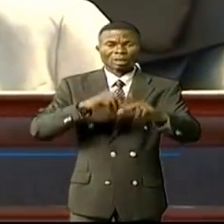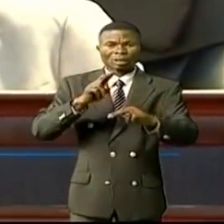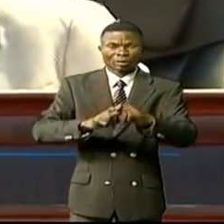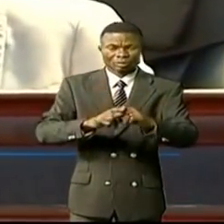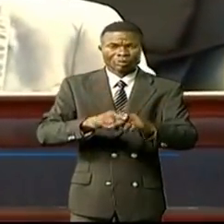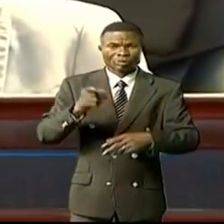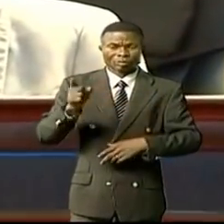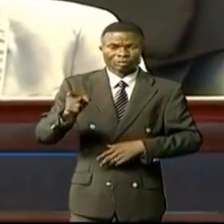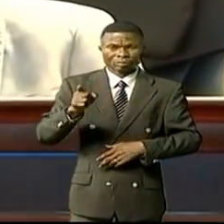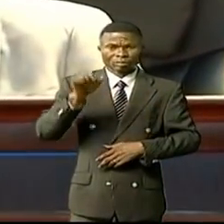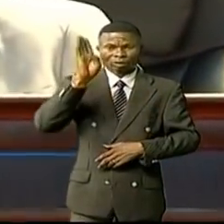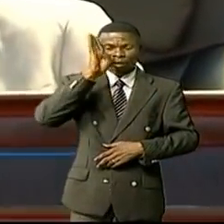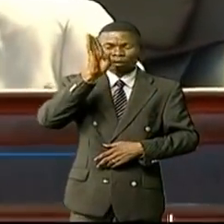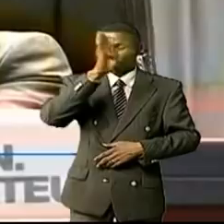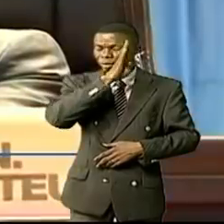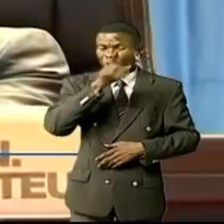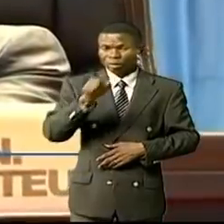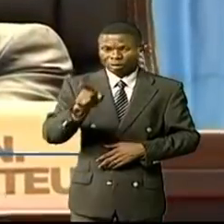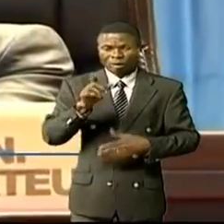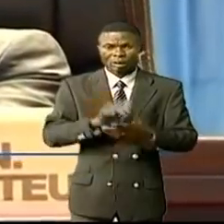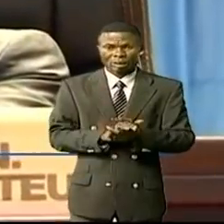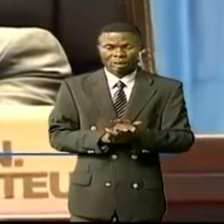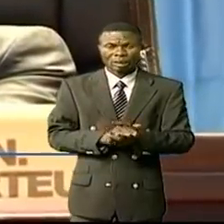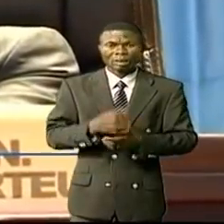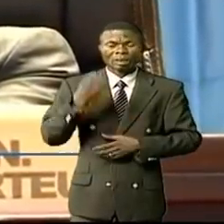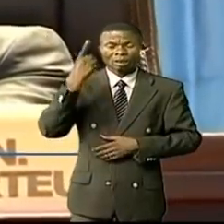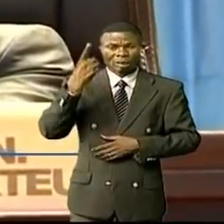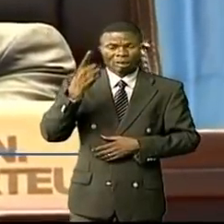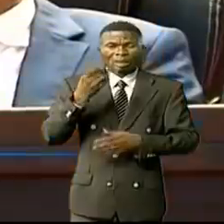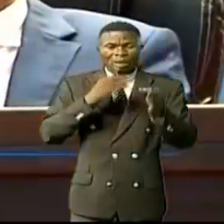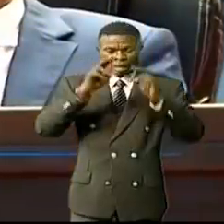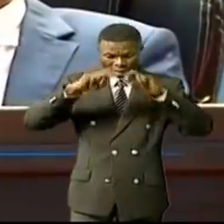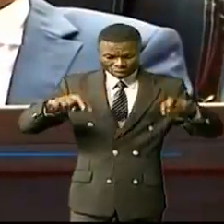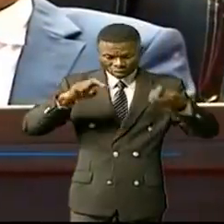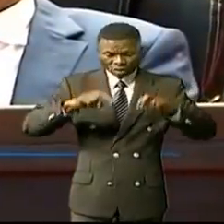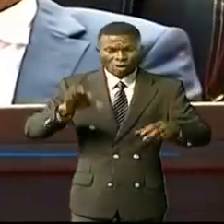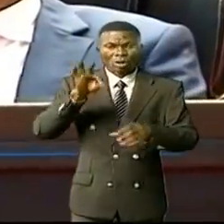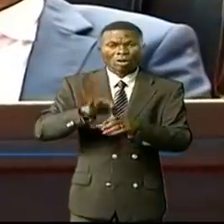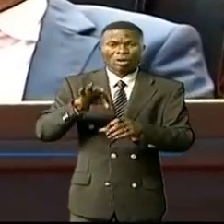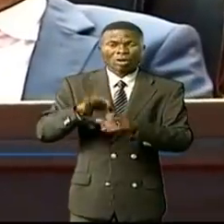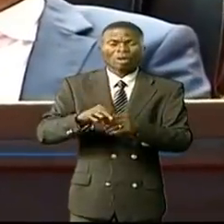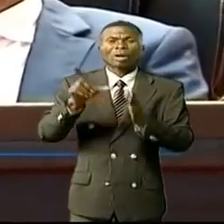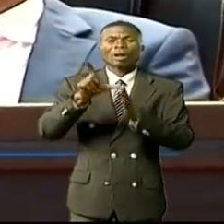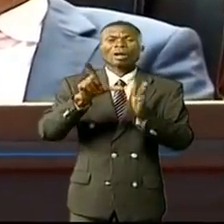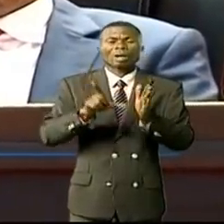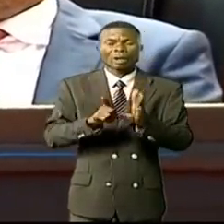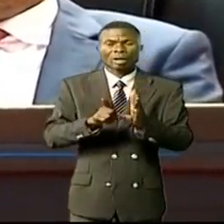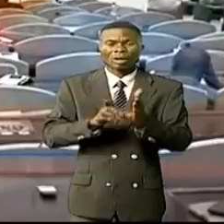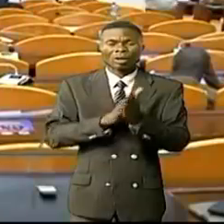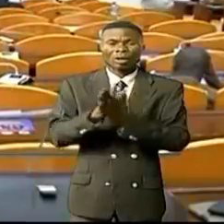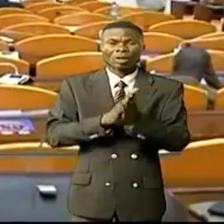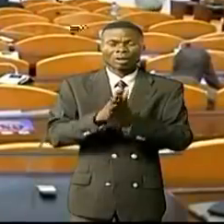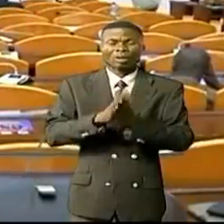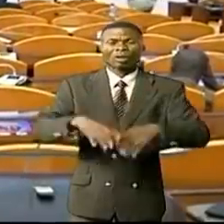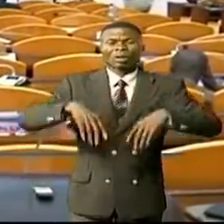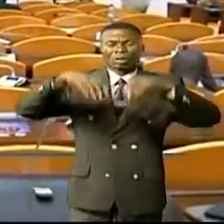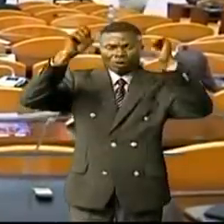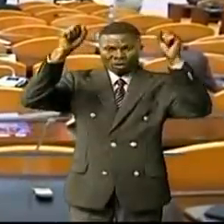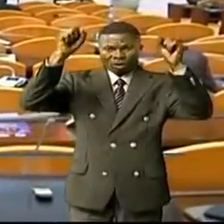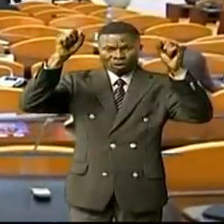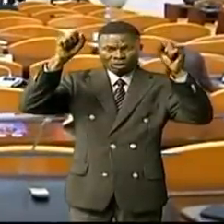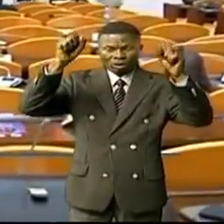Christophe Mbosokodiakwanga. Il a porté dans la foulée l'examen et vote de la loi autorisant la ratification de